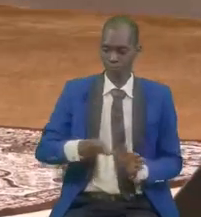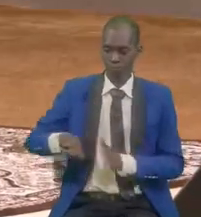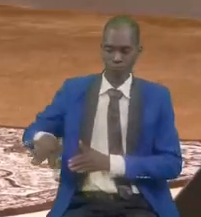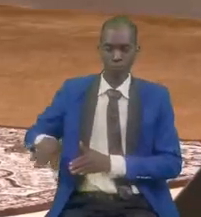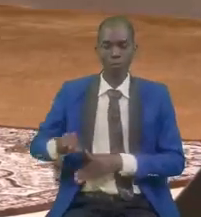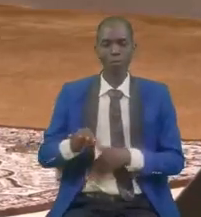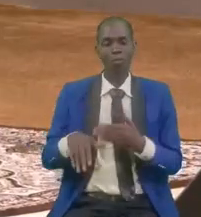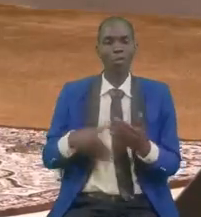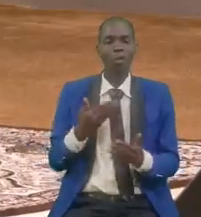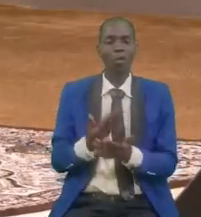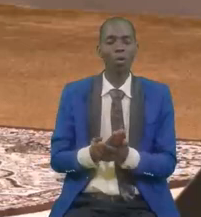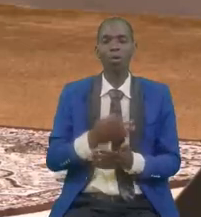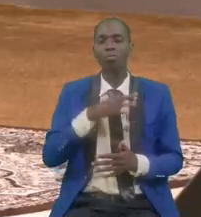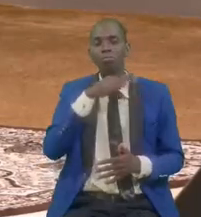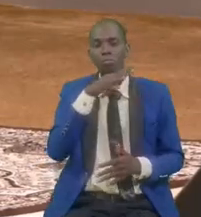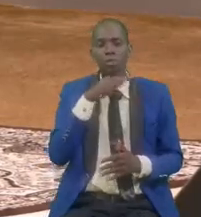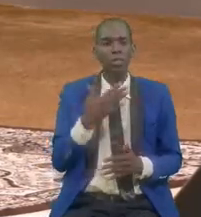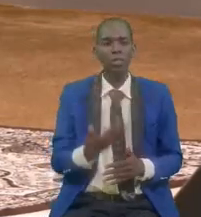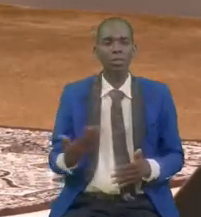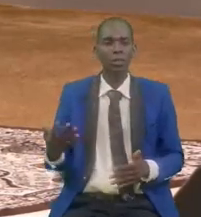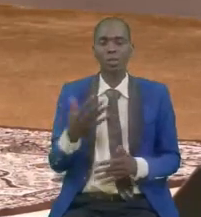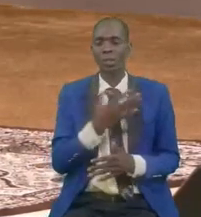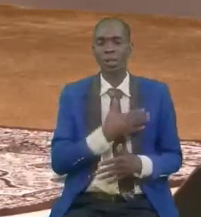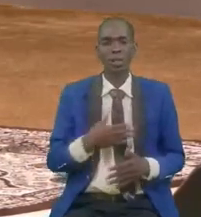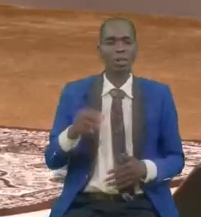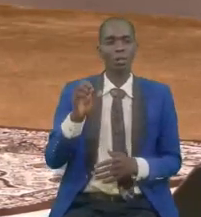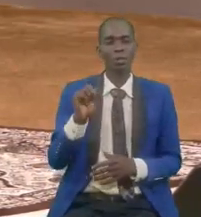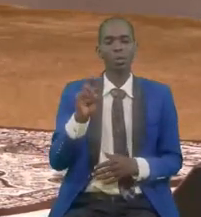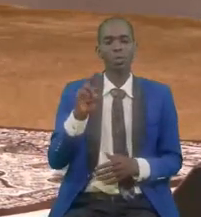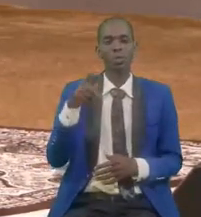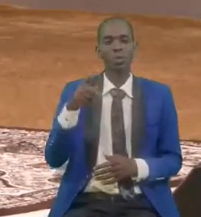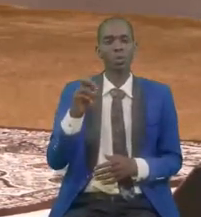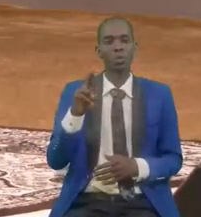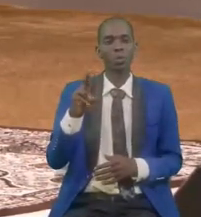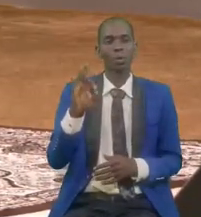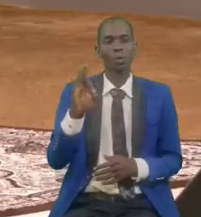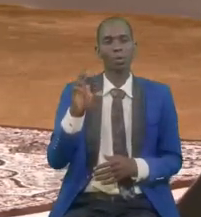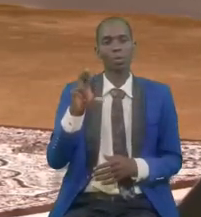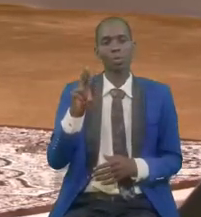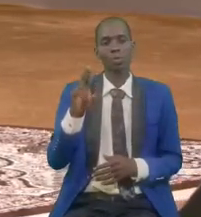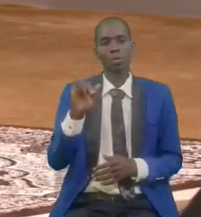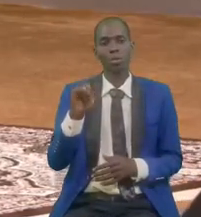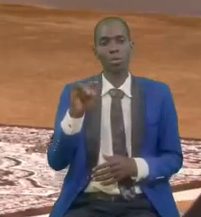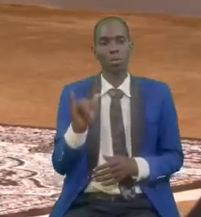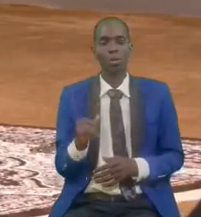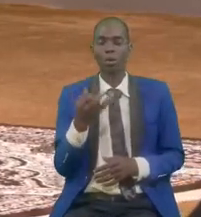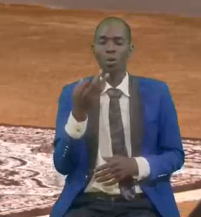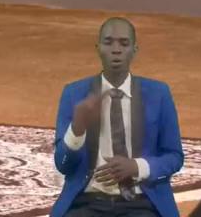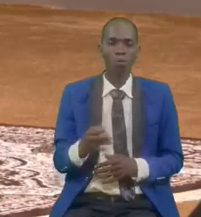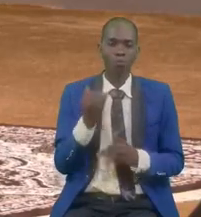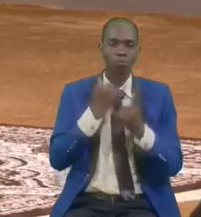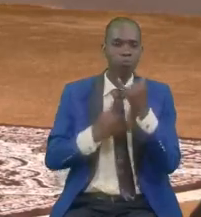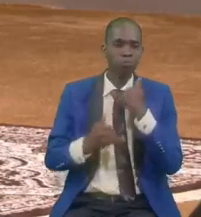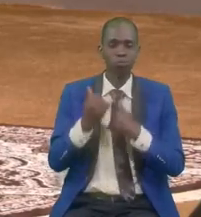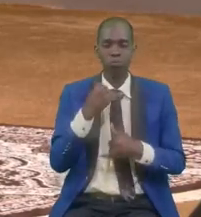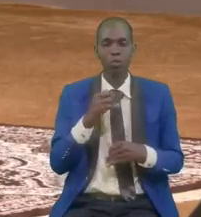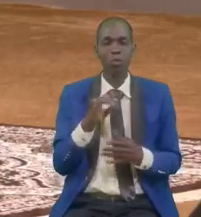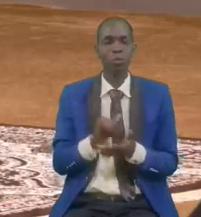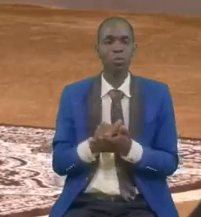rejetons toute souillure et tout excès de malice. Recevez avec